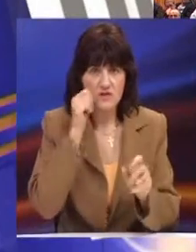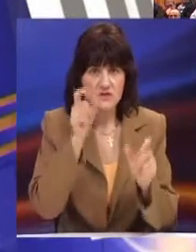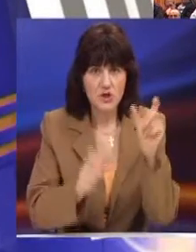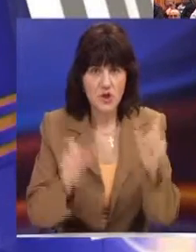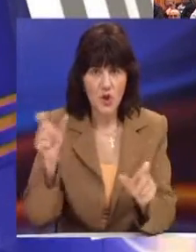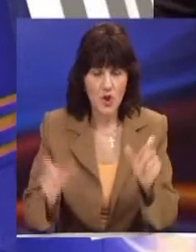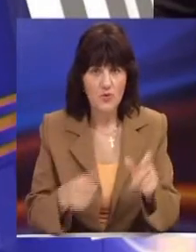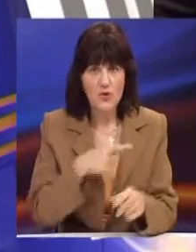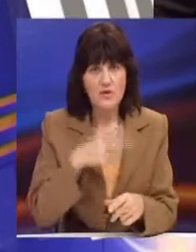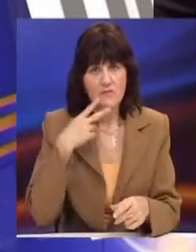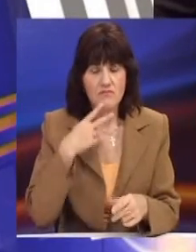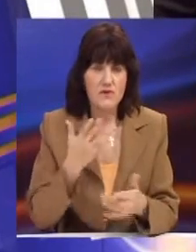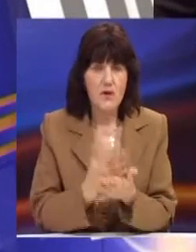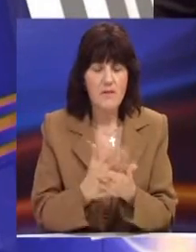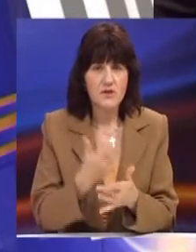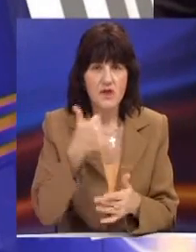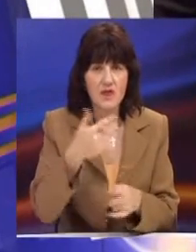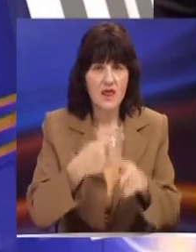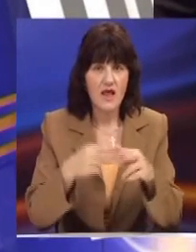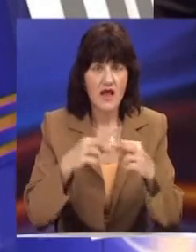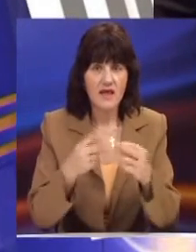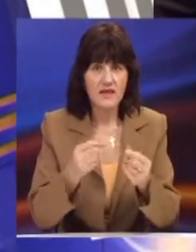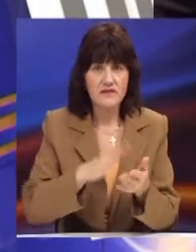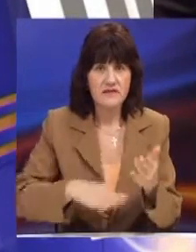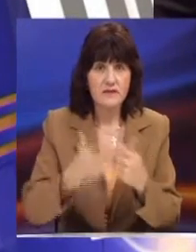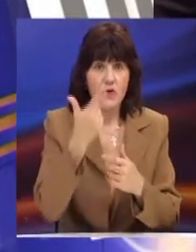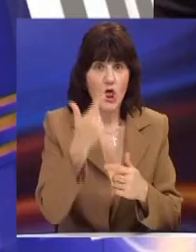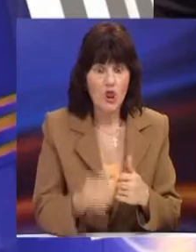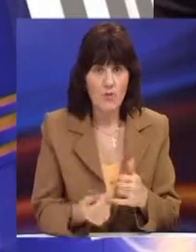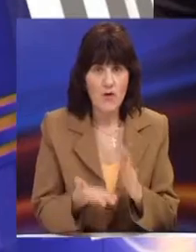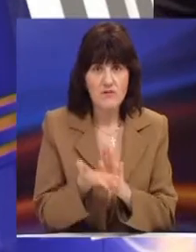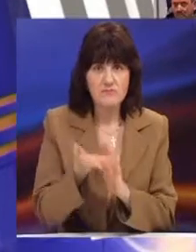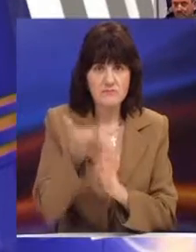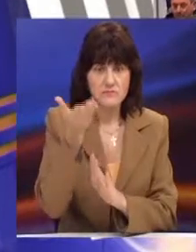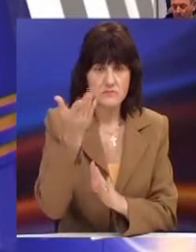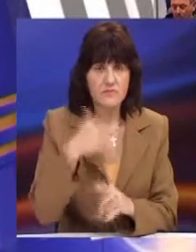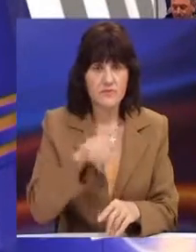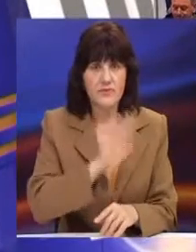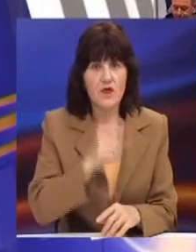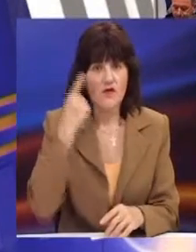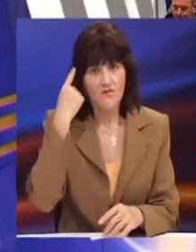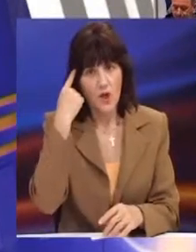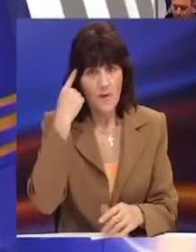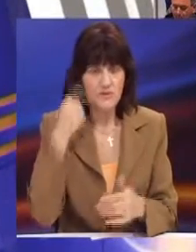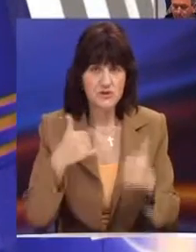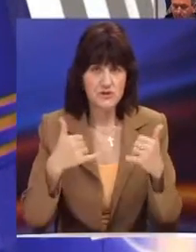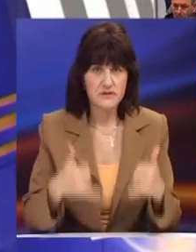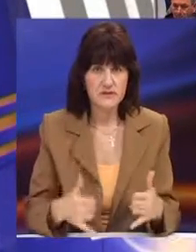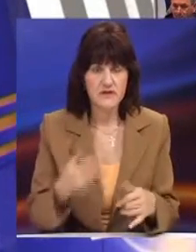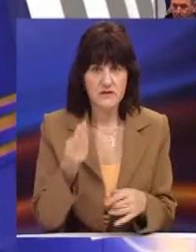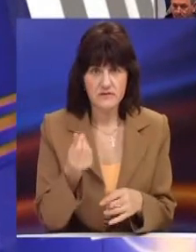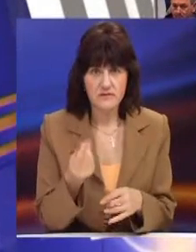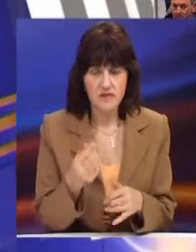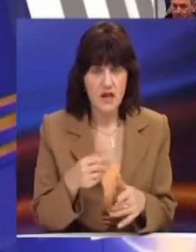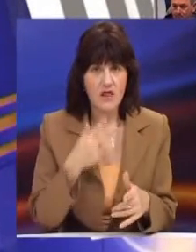Ivković očekuje da će hektar zemljišta ići i duplo više u odnosu na početnu cenu, pa čak i više od toga. Po njegovom mišljenju, na osnovu trenutnih cena